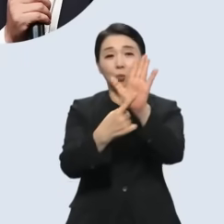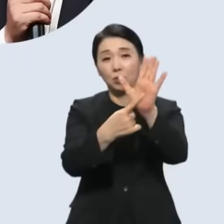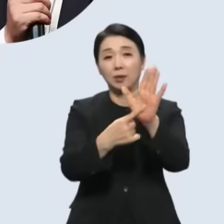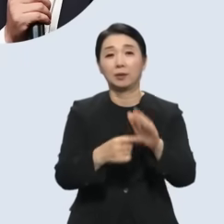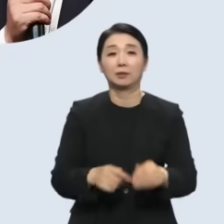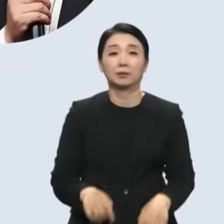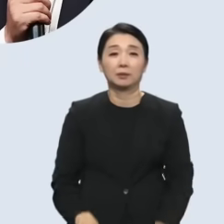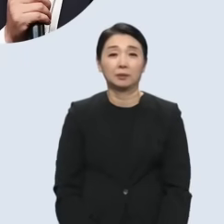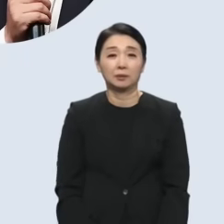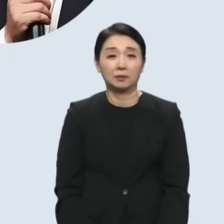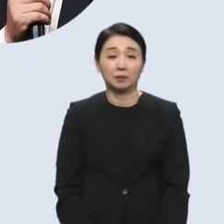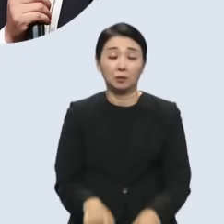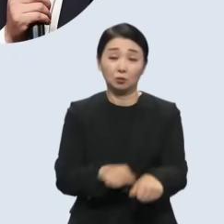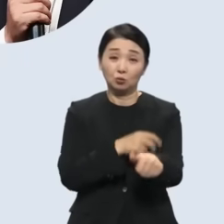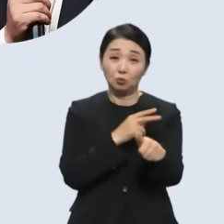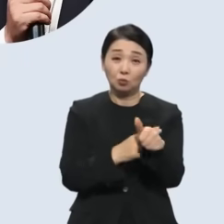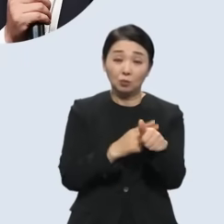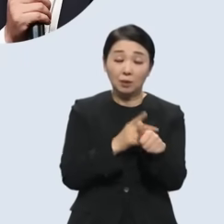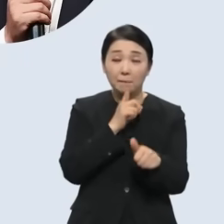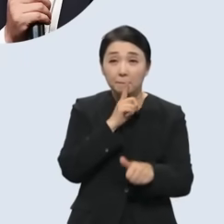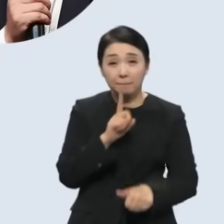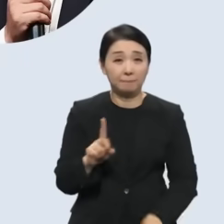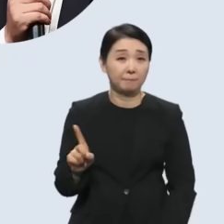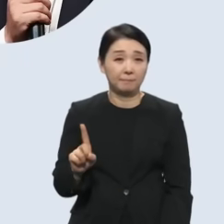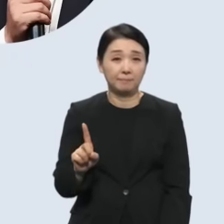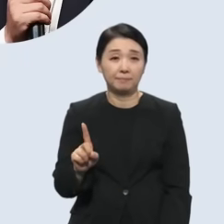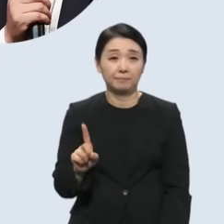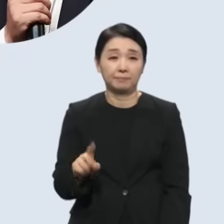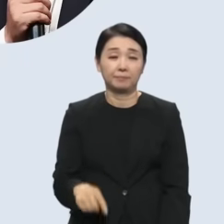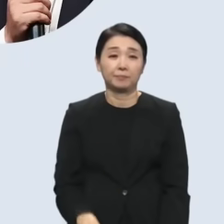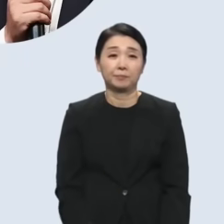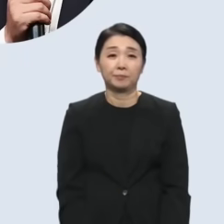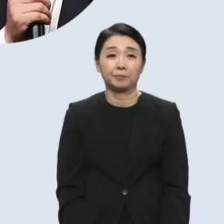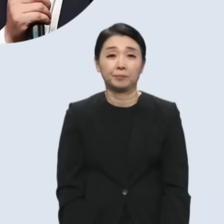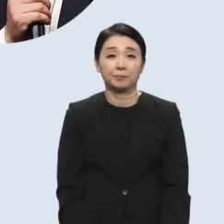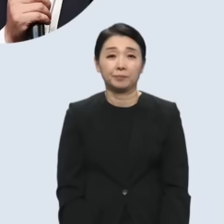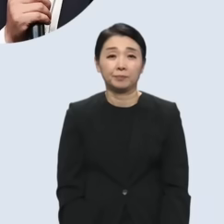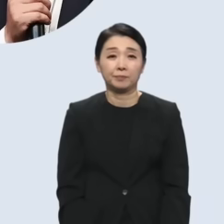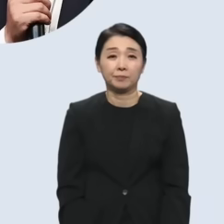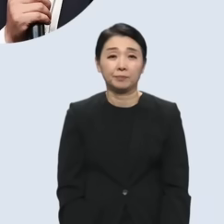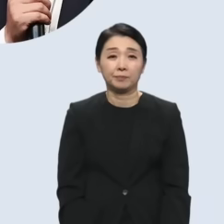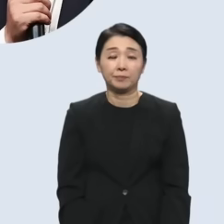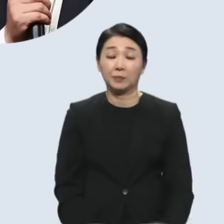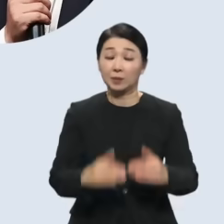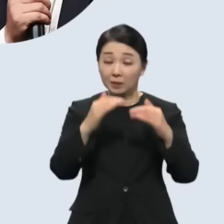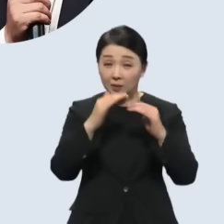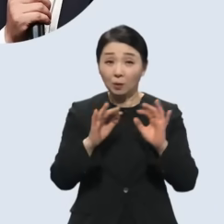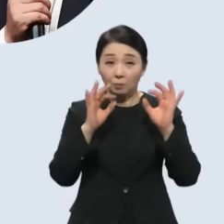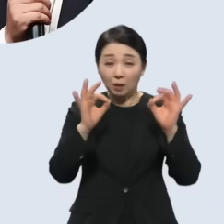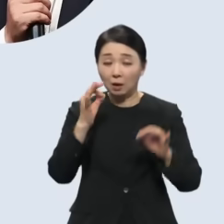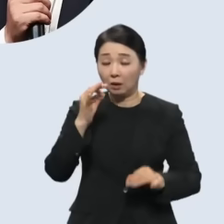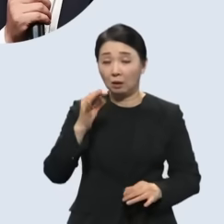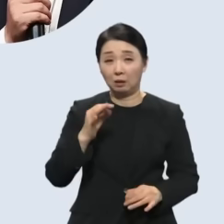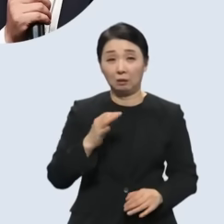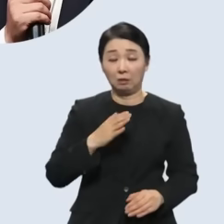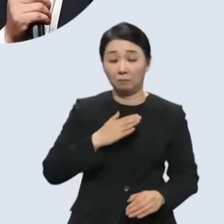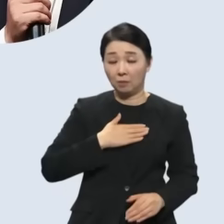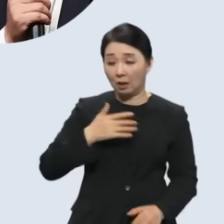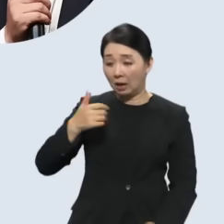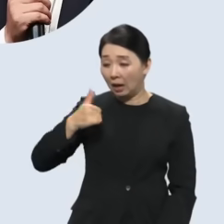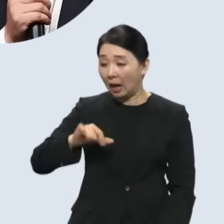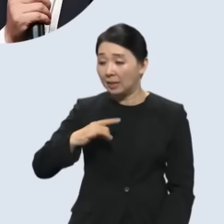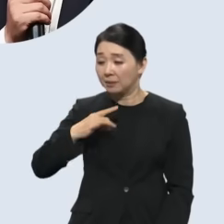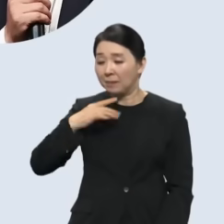이제 그러니까 이제 특수교사의 주장에 담겨 있는 탄원서죠 보면 본인의 아이만